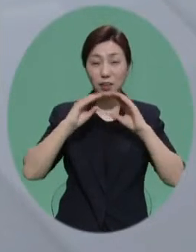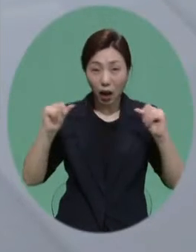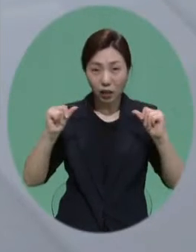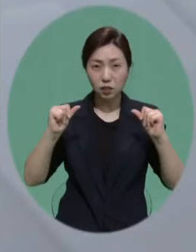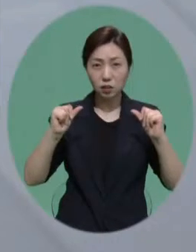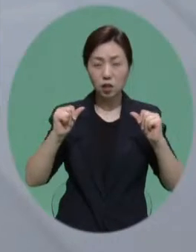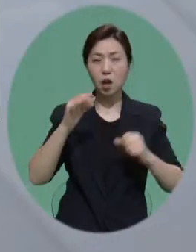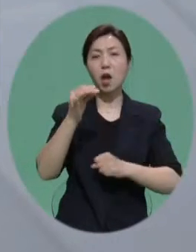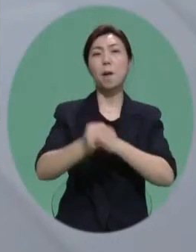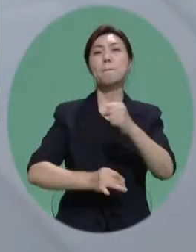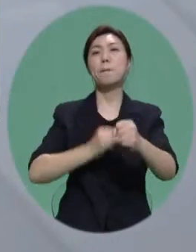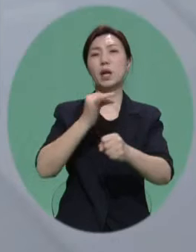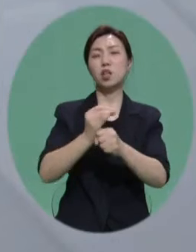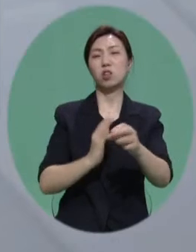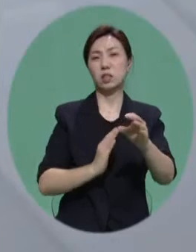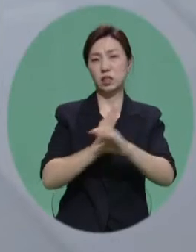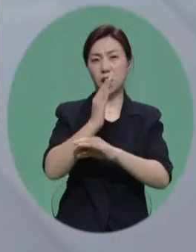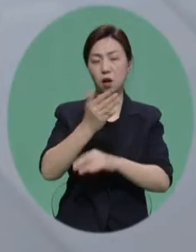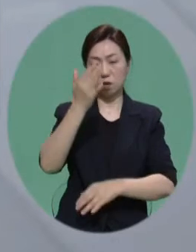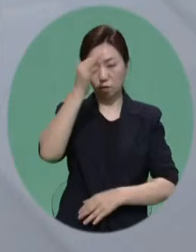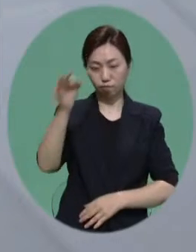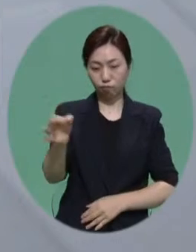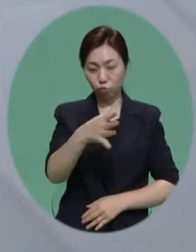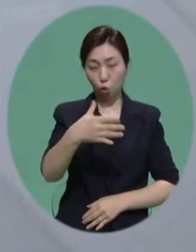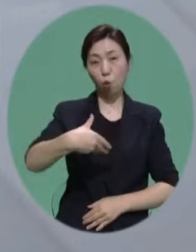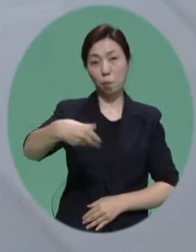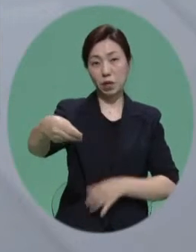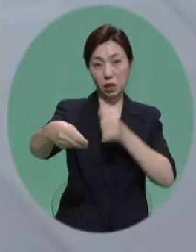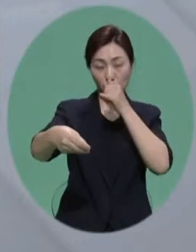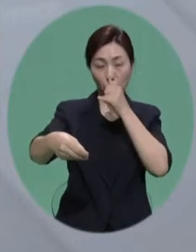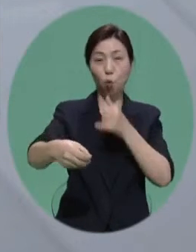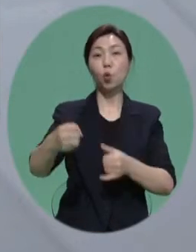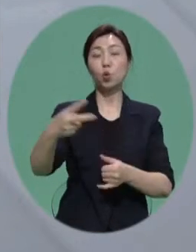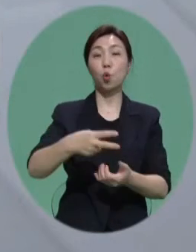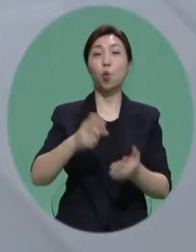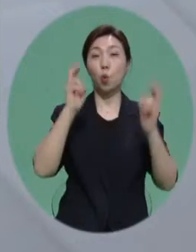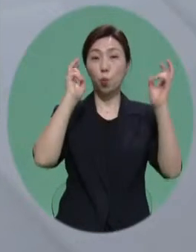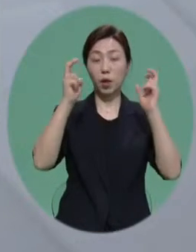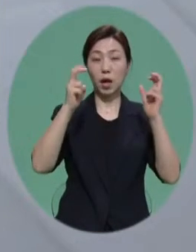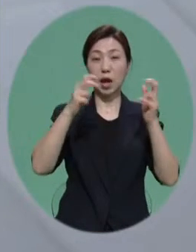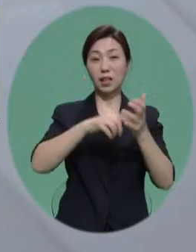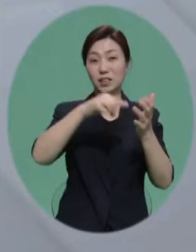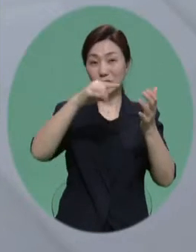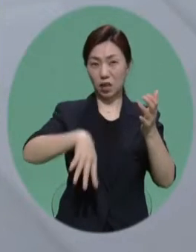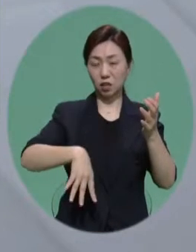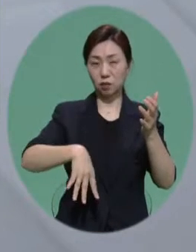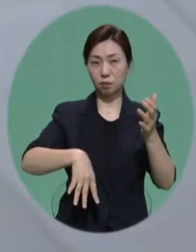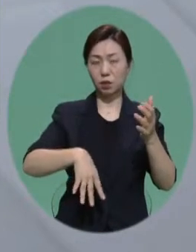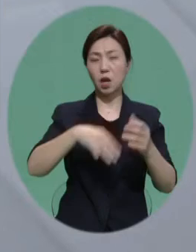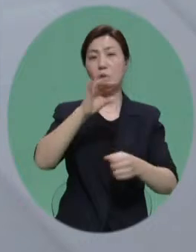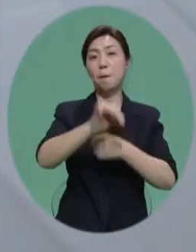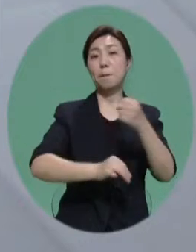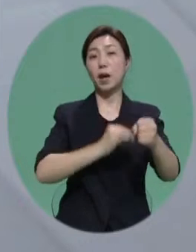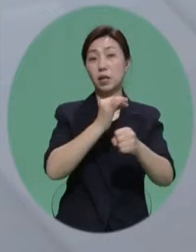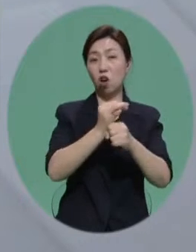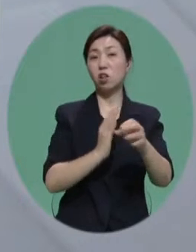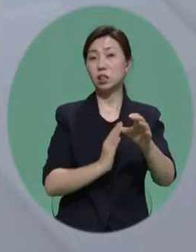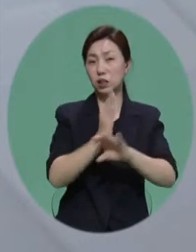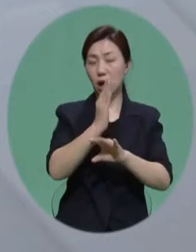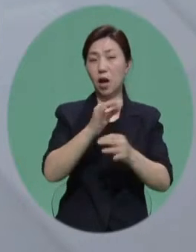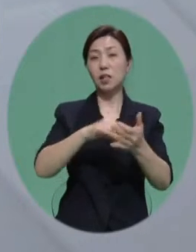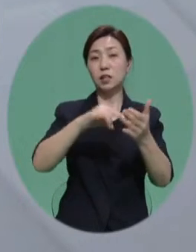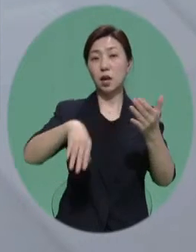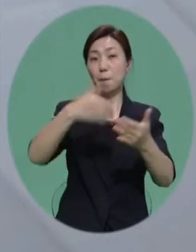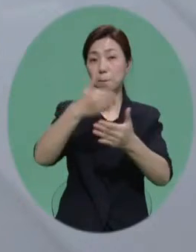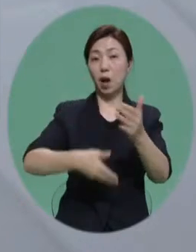무상으로 임대 한다든지 또는 법인세를 10년 이상 면제 를 시켜 준다든지 또는 거기에 있는 제일 좋은